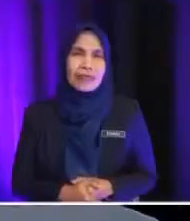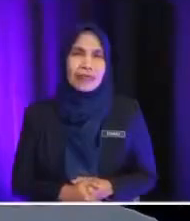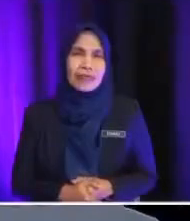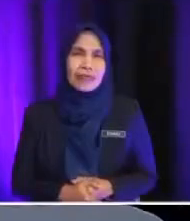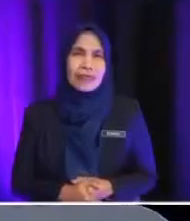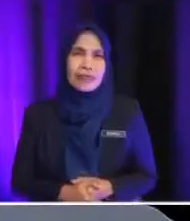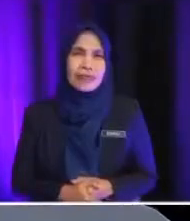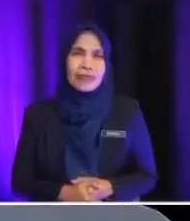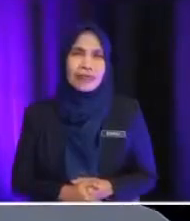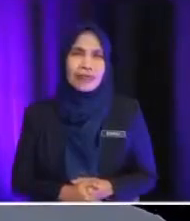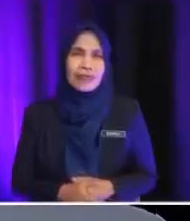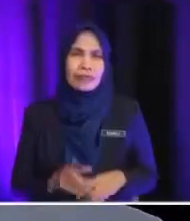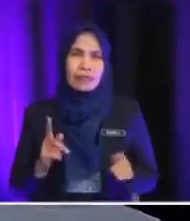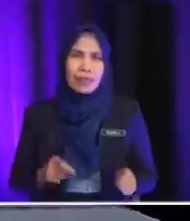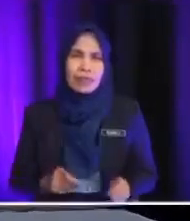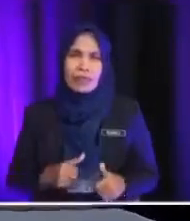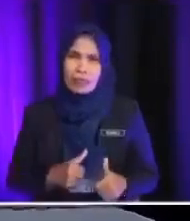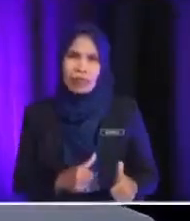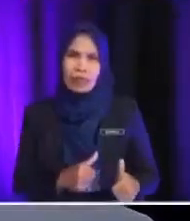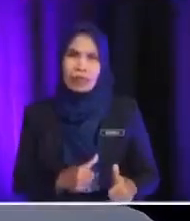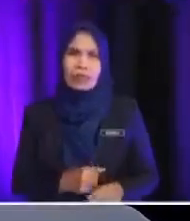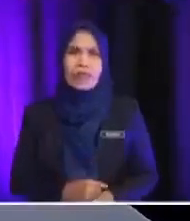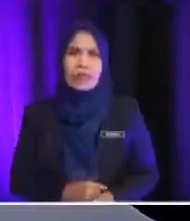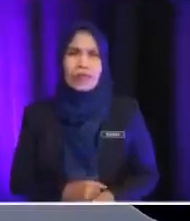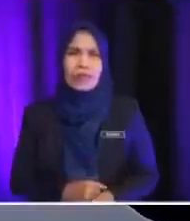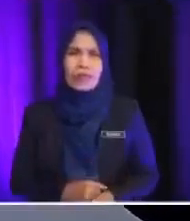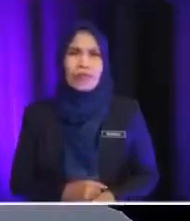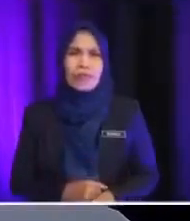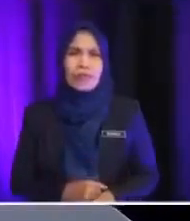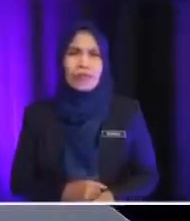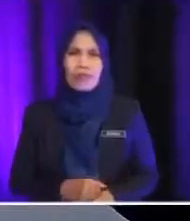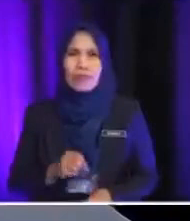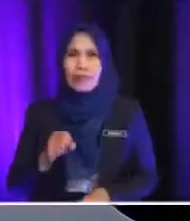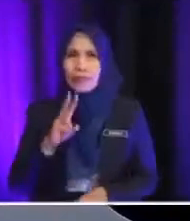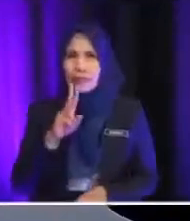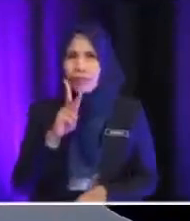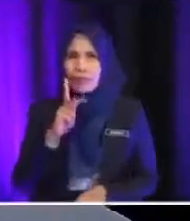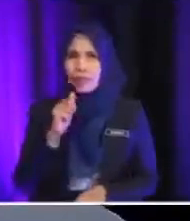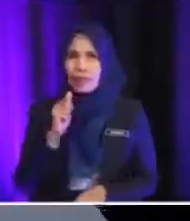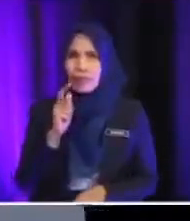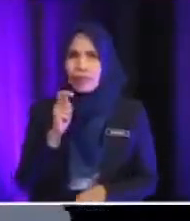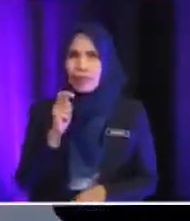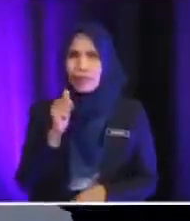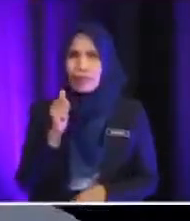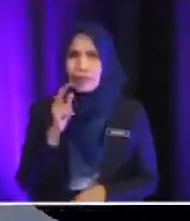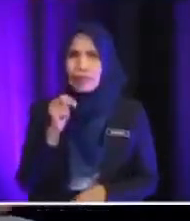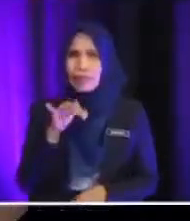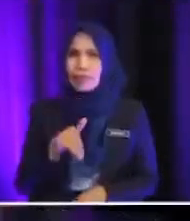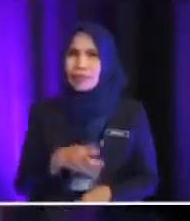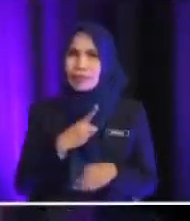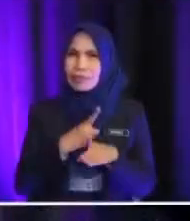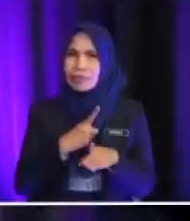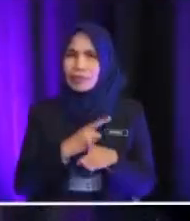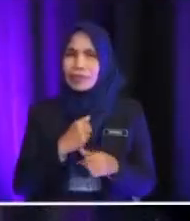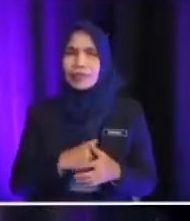Okey. Ni pun sukatan penting juga lah cikgu betul, eh. Betul. Kalau kita nak masak sukatan ni mesti betul lah. Okey. Sebab kita nak ikut resipi standard